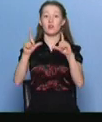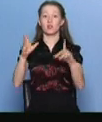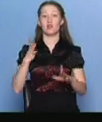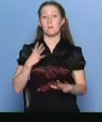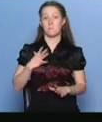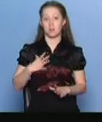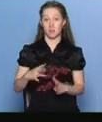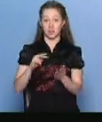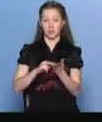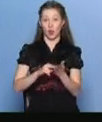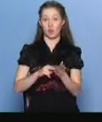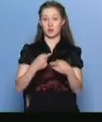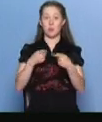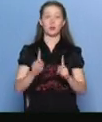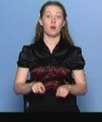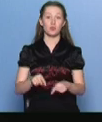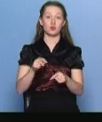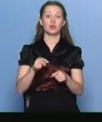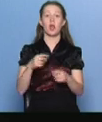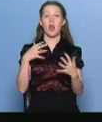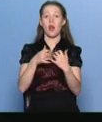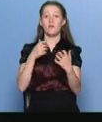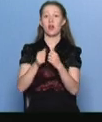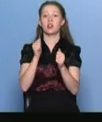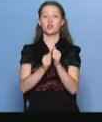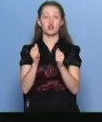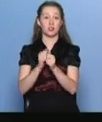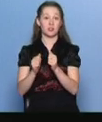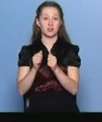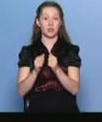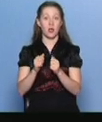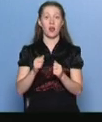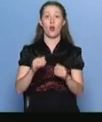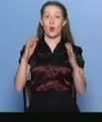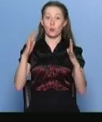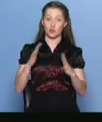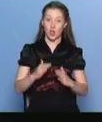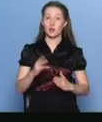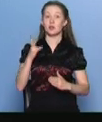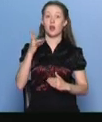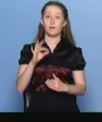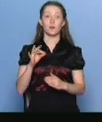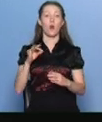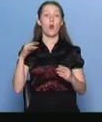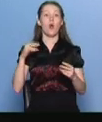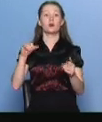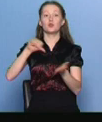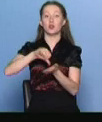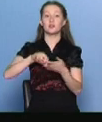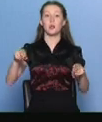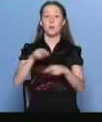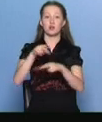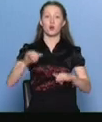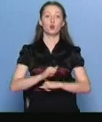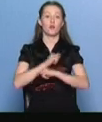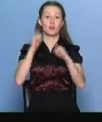считает госавтоинспекции. Если число ДТП в Удмуртии в целом сокращается, то аварии с участием пешеходов только растут. Этой ночью, к примеру, в